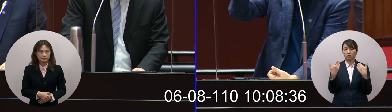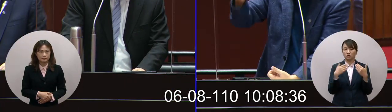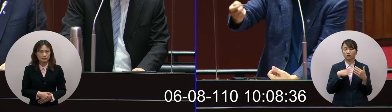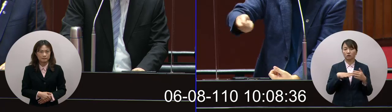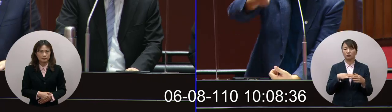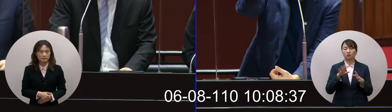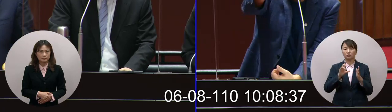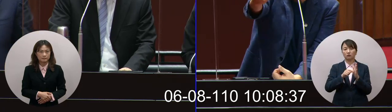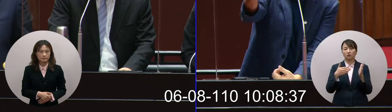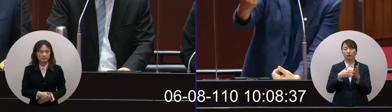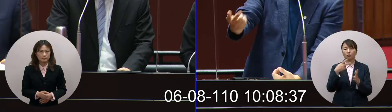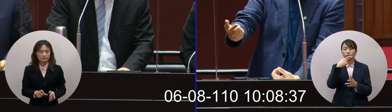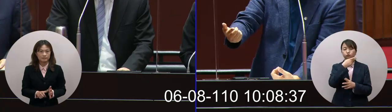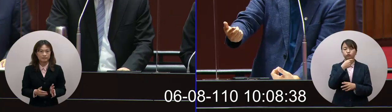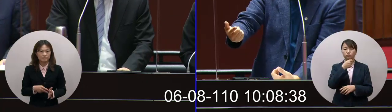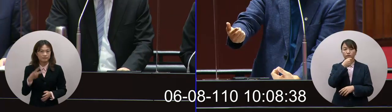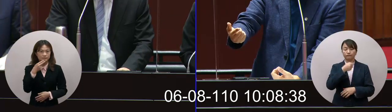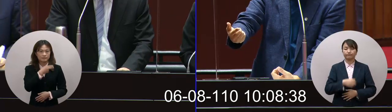在啊。